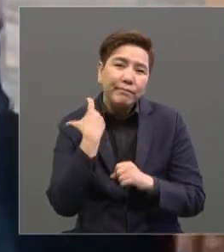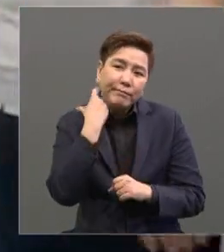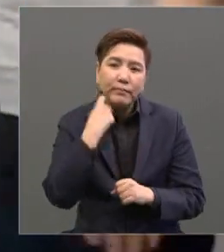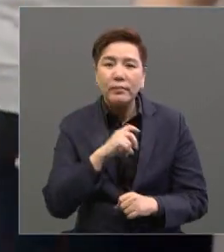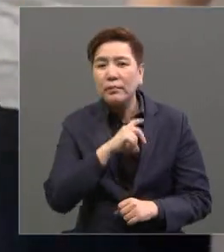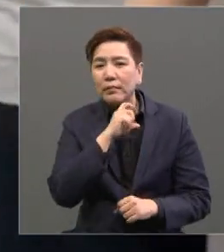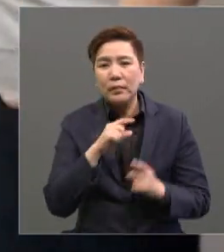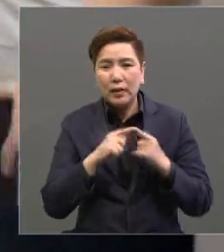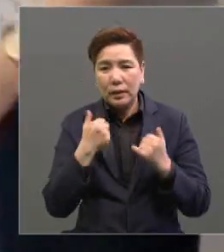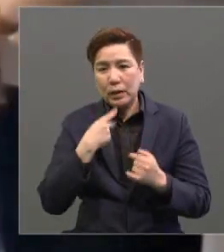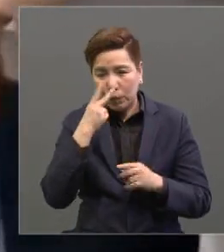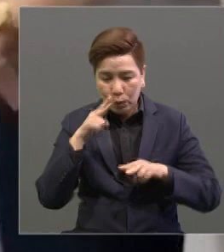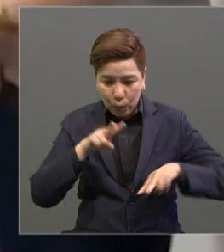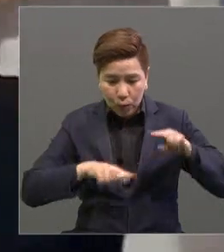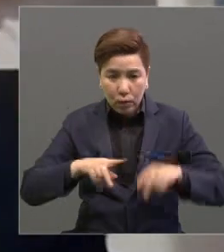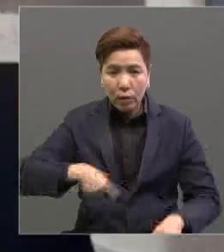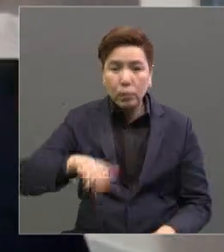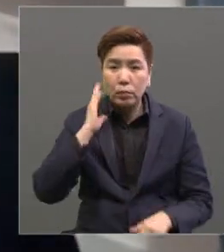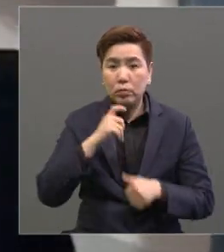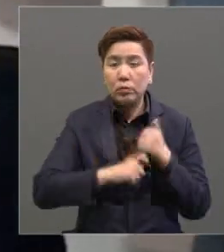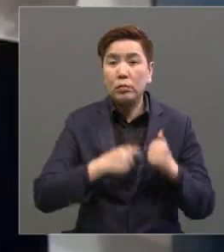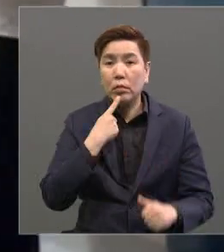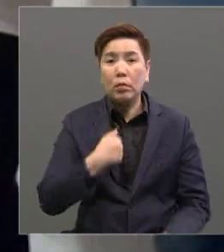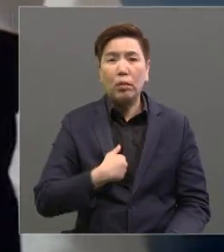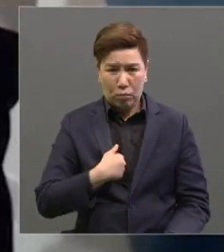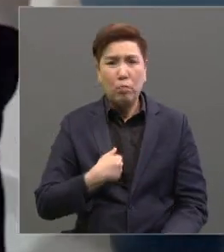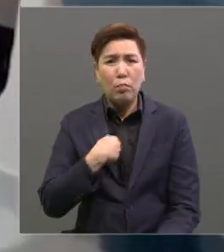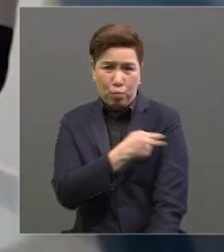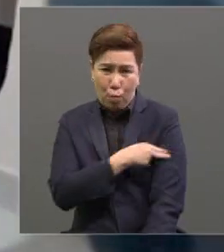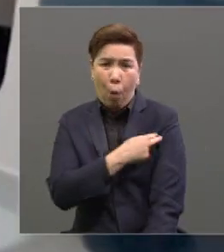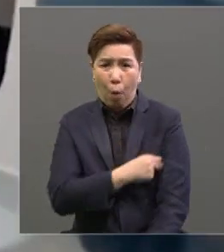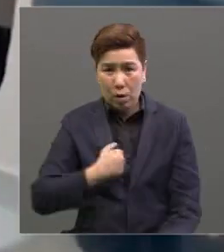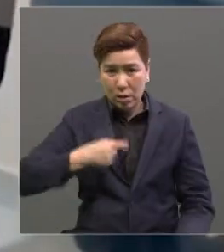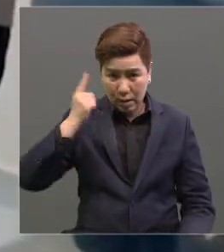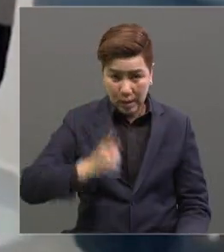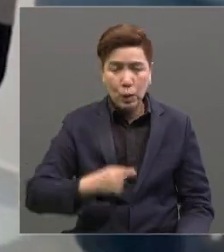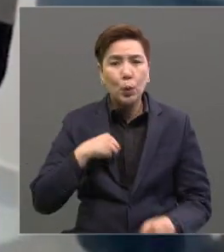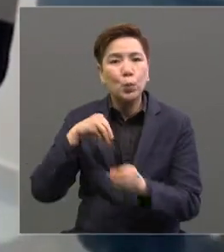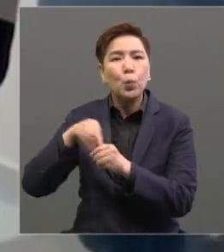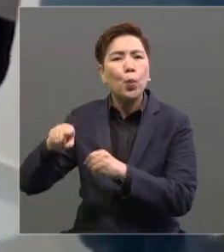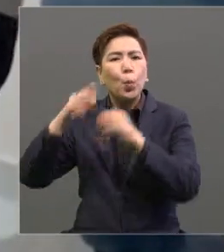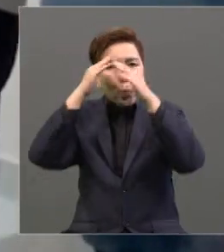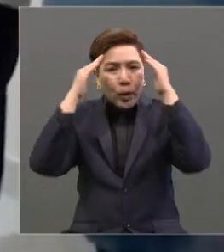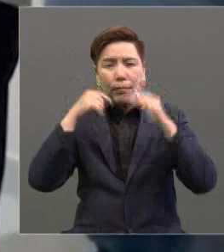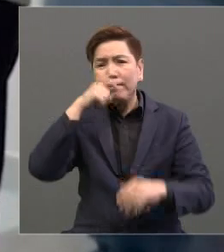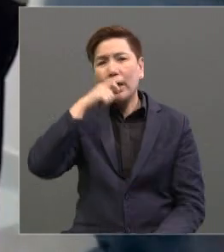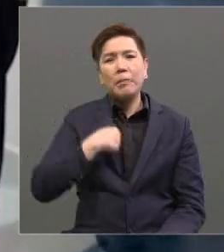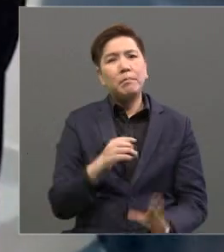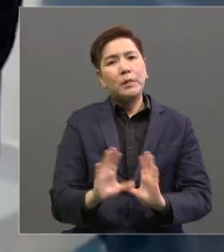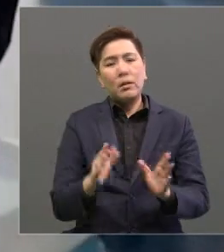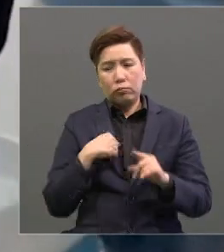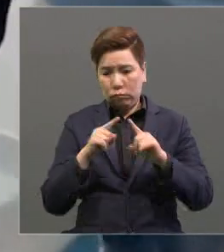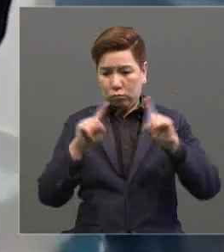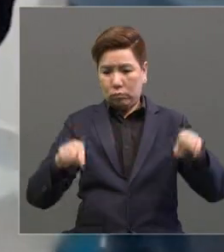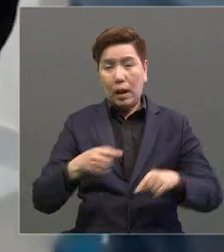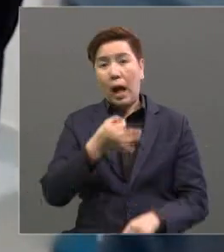เลยฮะทีนี้พอไปตรวจสอบเนี่ยเหงียนเนี่ยเขาอ้างว่าเาเป็นหมอจริงๆแต่เป็นหมอเวียดนามไม่ใช่หมอไทยก็ยอมรับว่าไม่